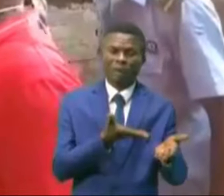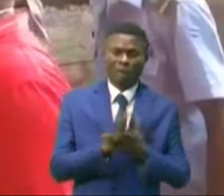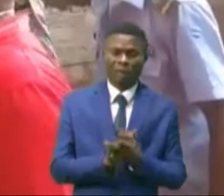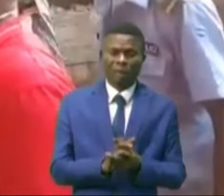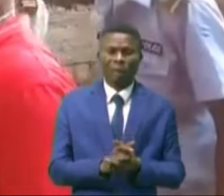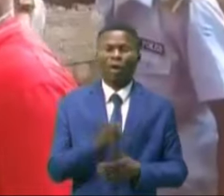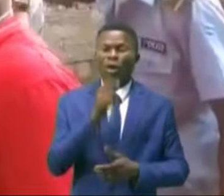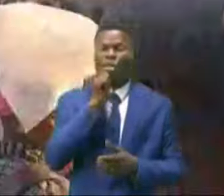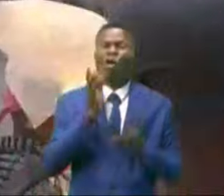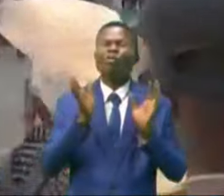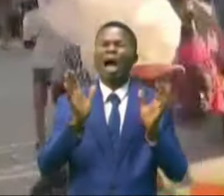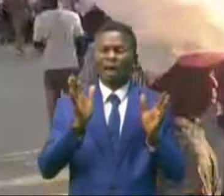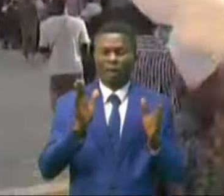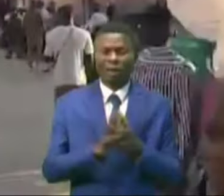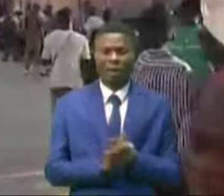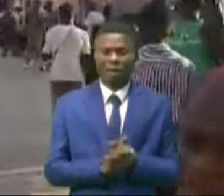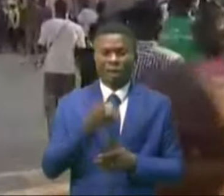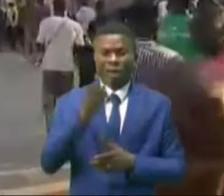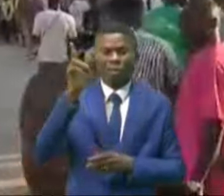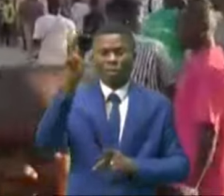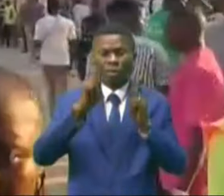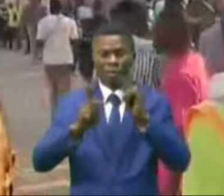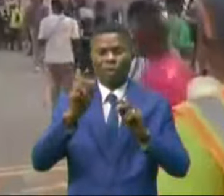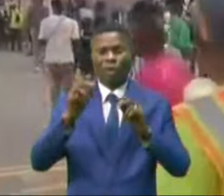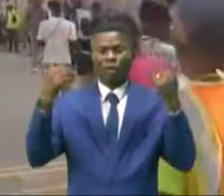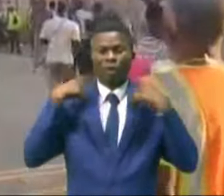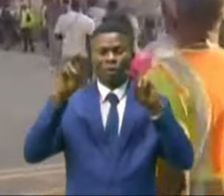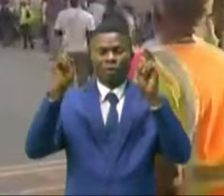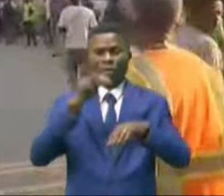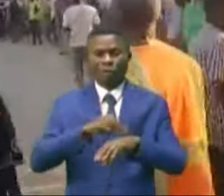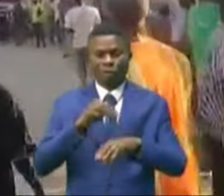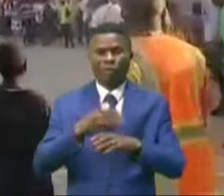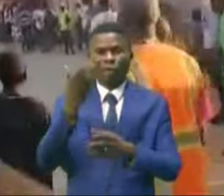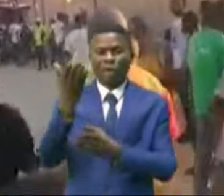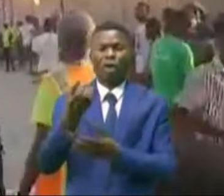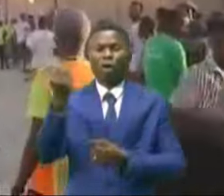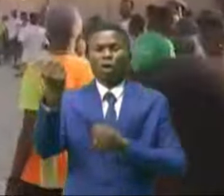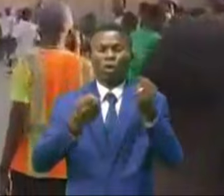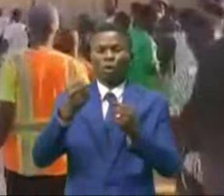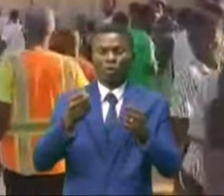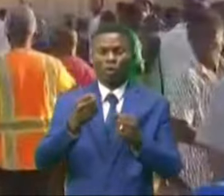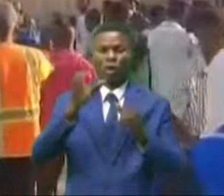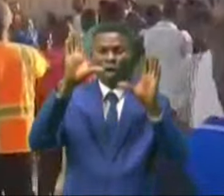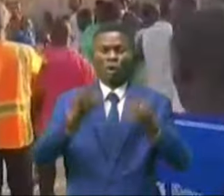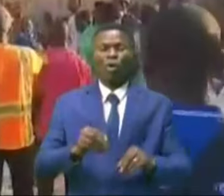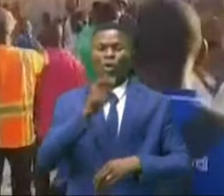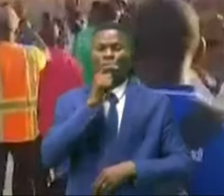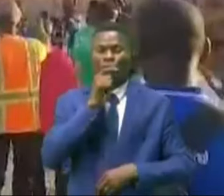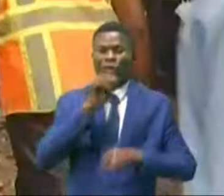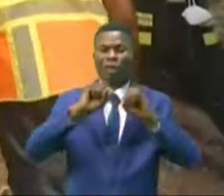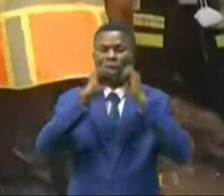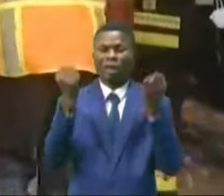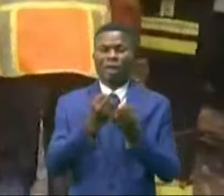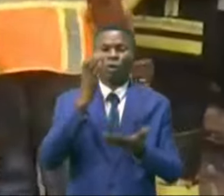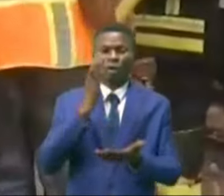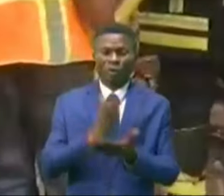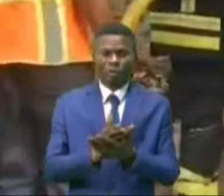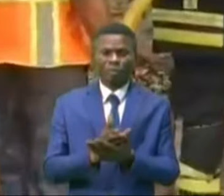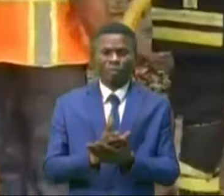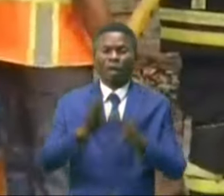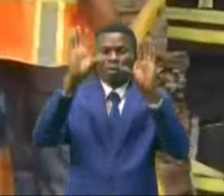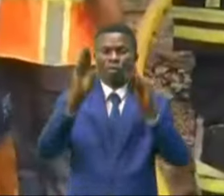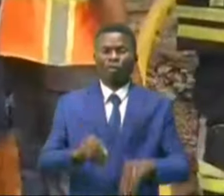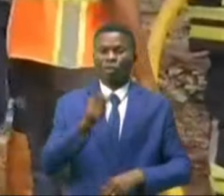l'ampleur du fait, le premier citoyen de cette ville a fait appel au véhicule anti-incendie des sociétés privées pour maîtriser